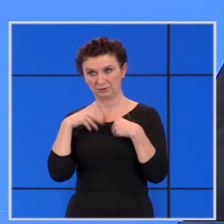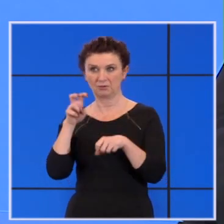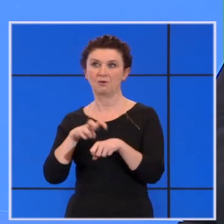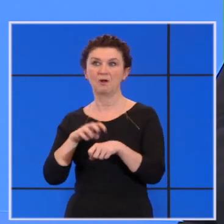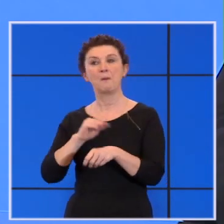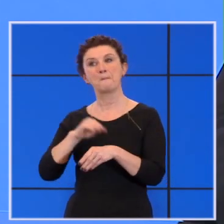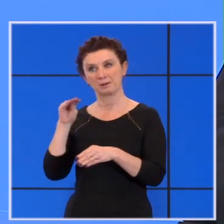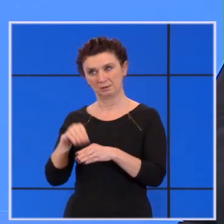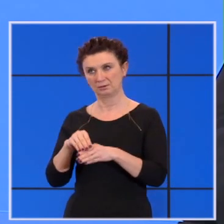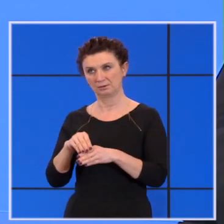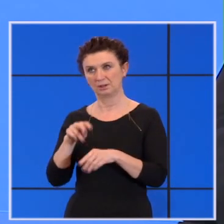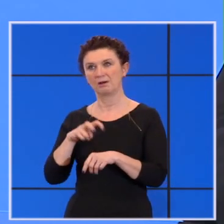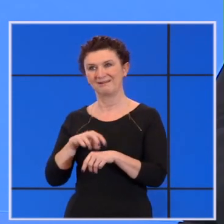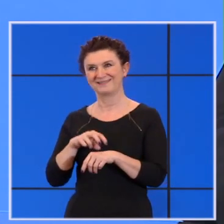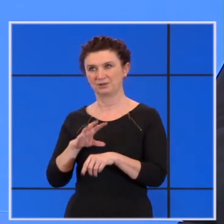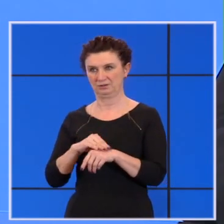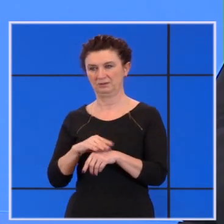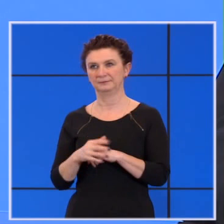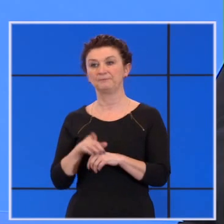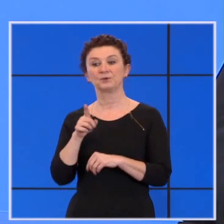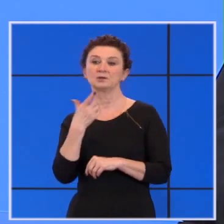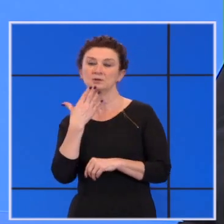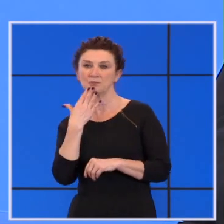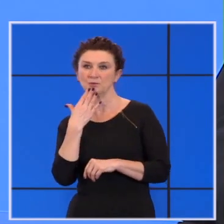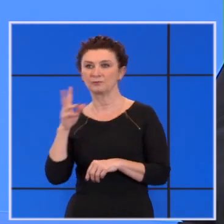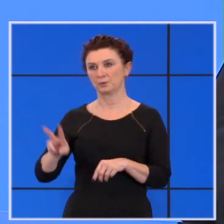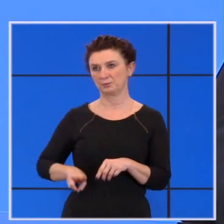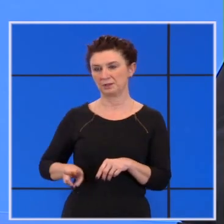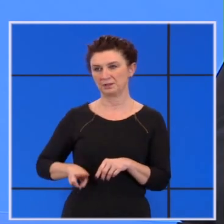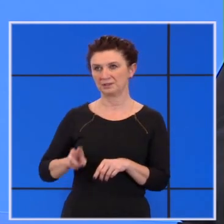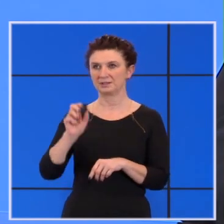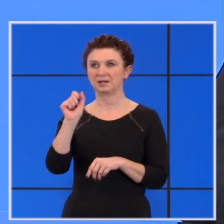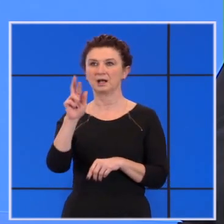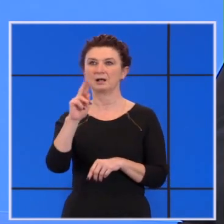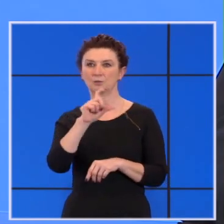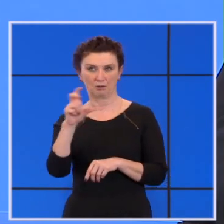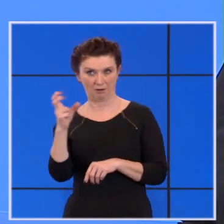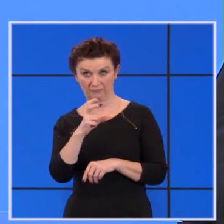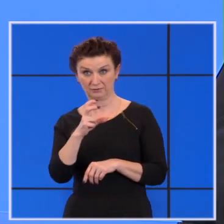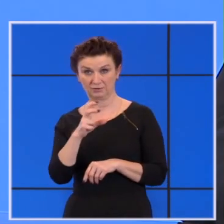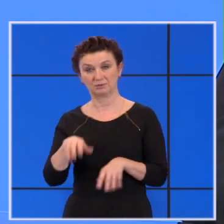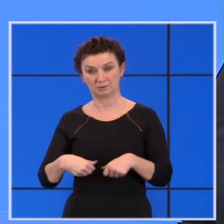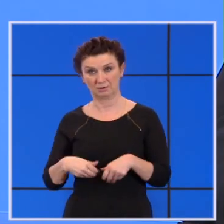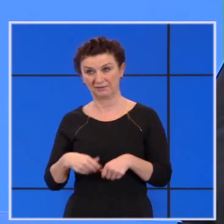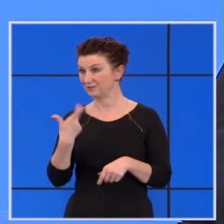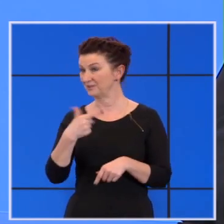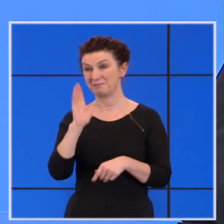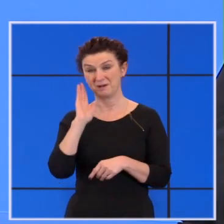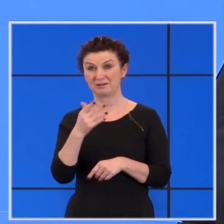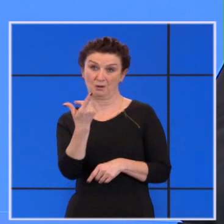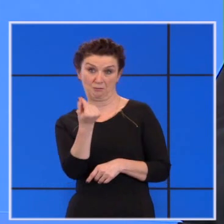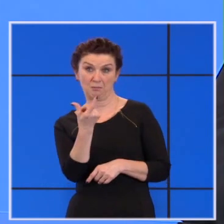bezpłodności. To, o czym mówił pan minister Arłukowicz, to nie będą pary, które nagle trafią do tego centrum